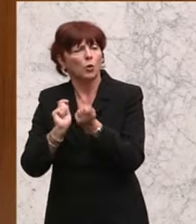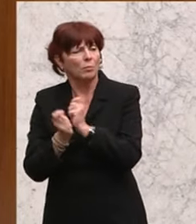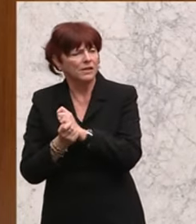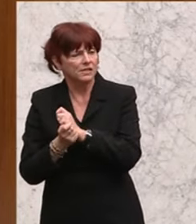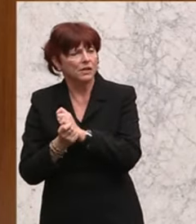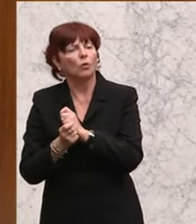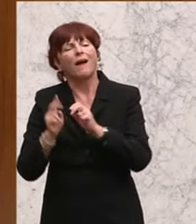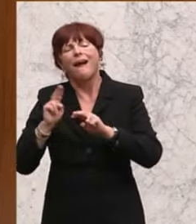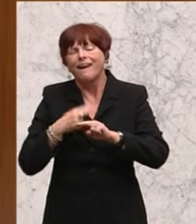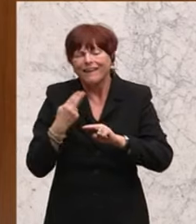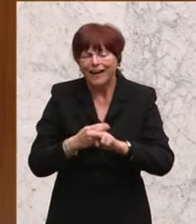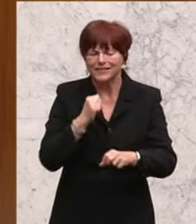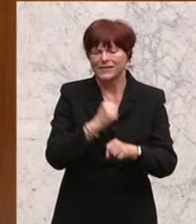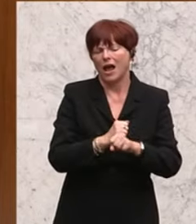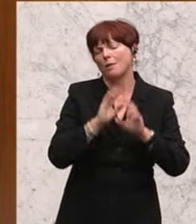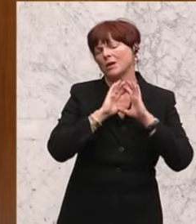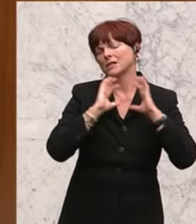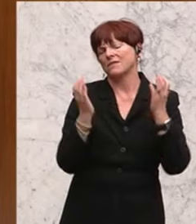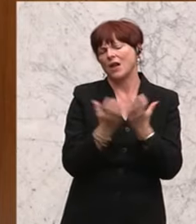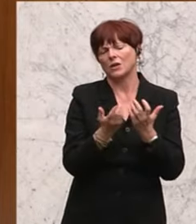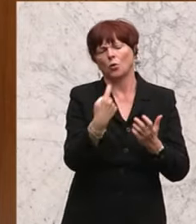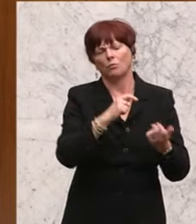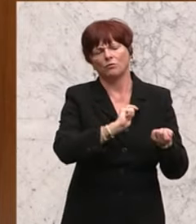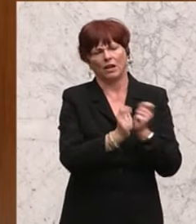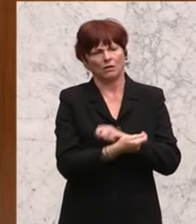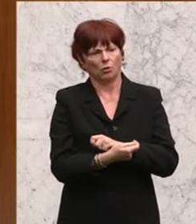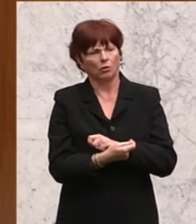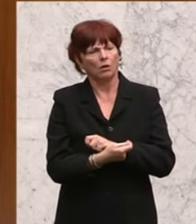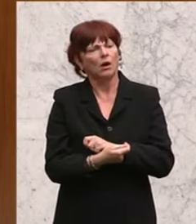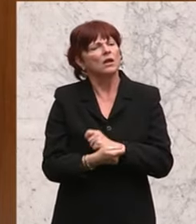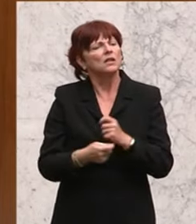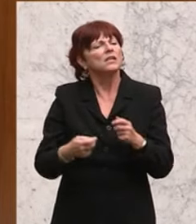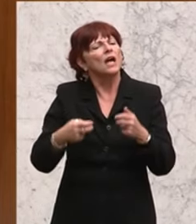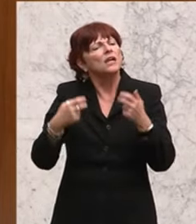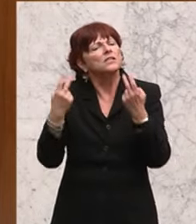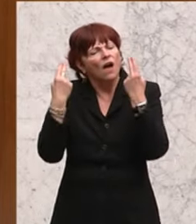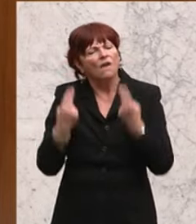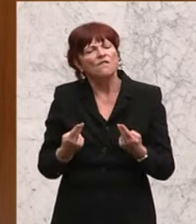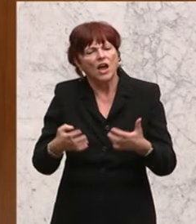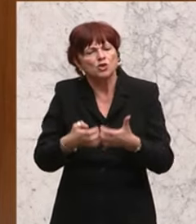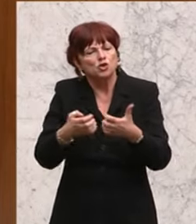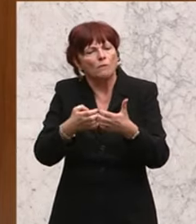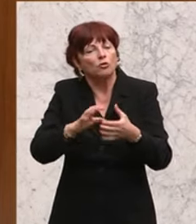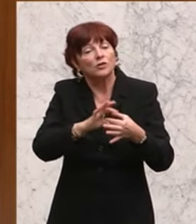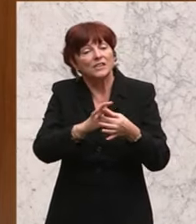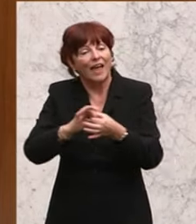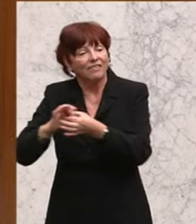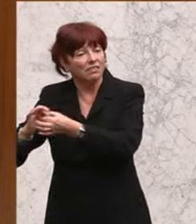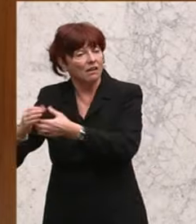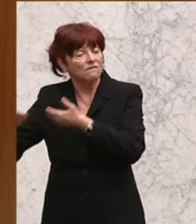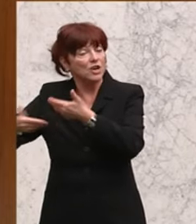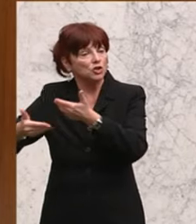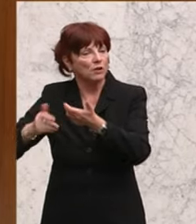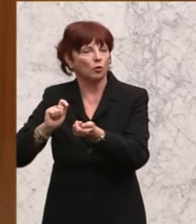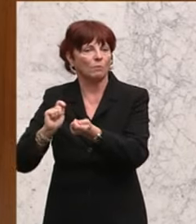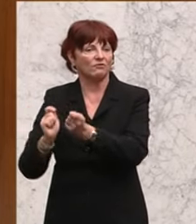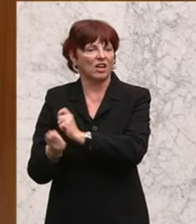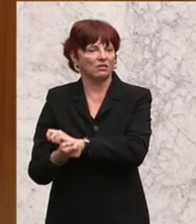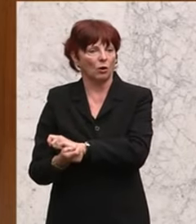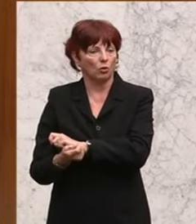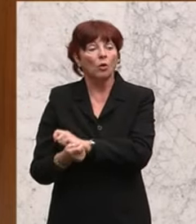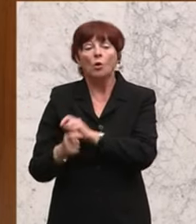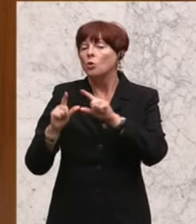gesamte Arbeitswelt massiv verändern werden. Dass es die Wertschöpfungsketten in der Wirtschaft verändern wird und dass letztendlich es bedeutet, dass